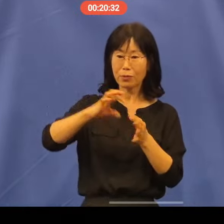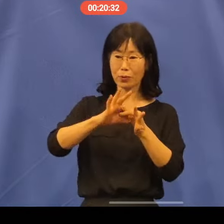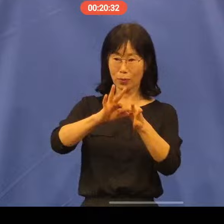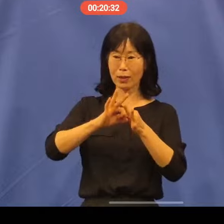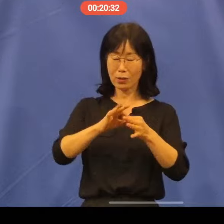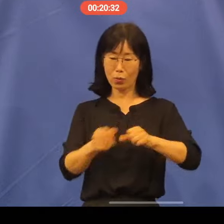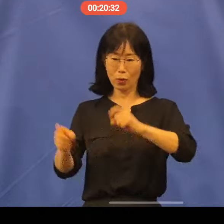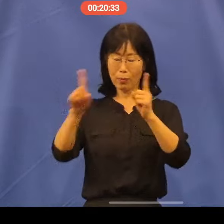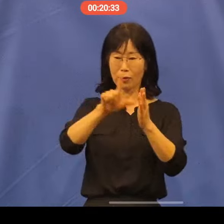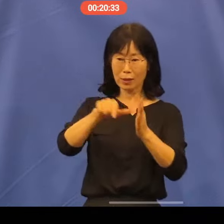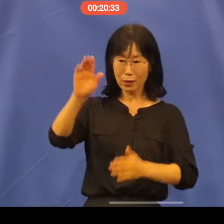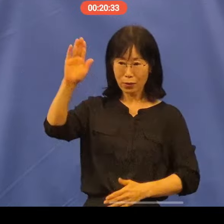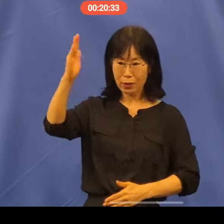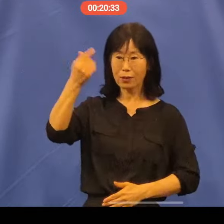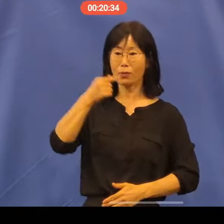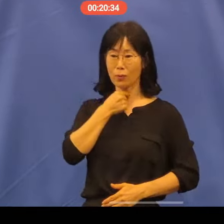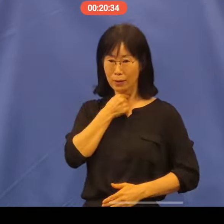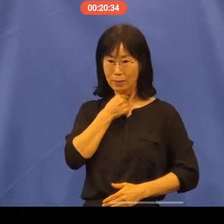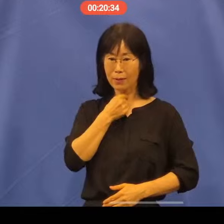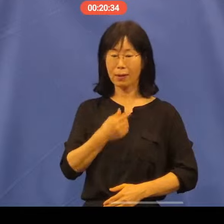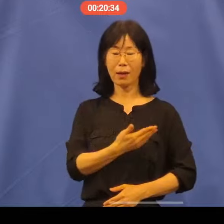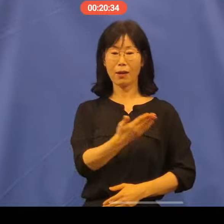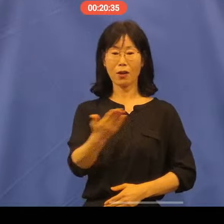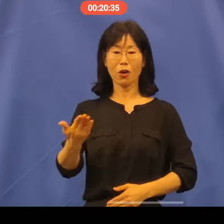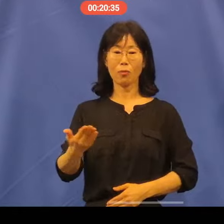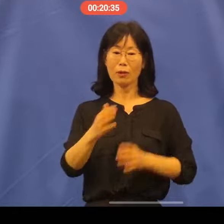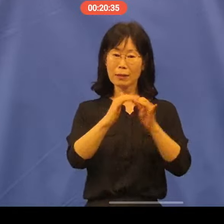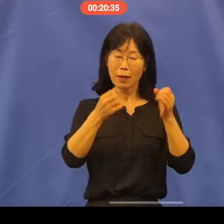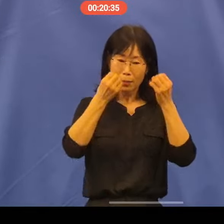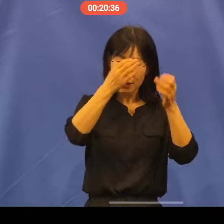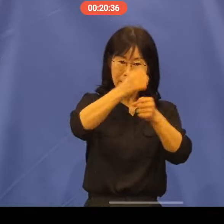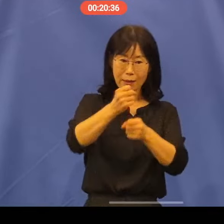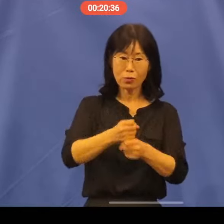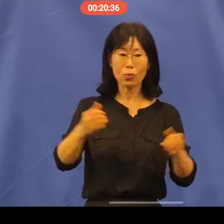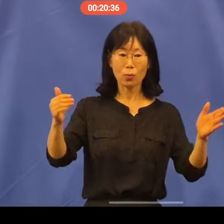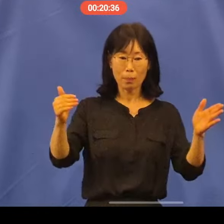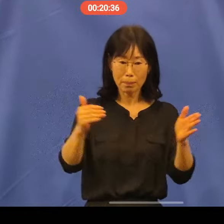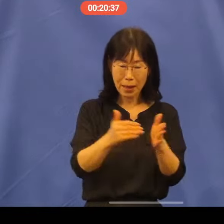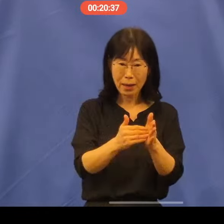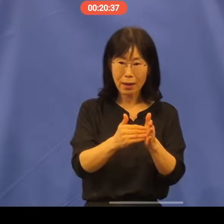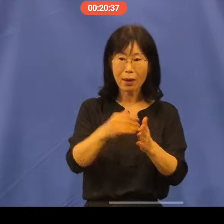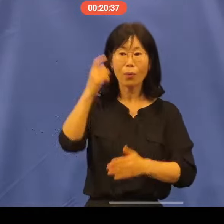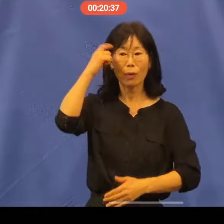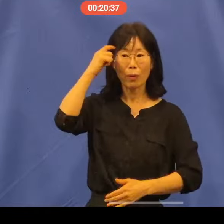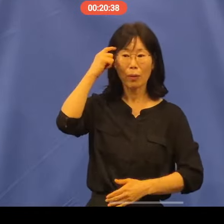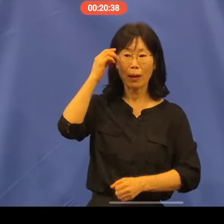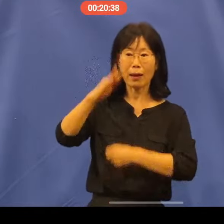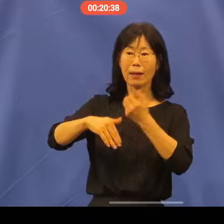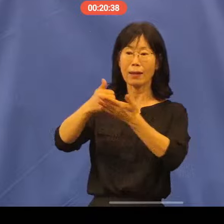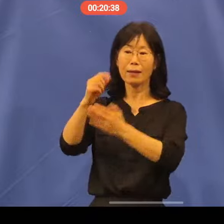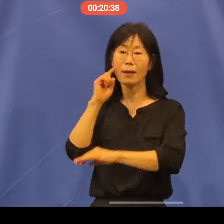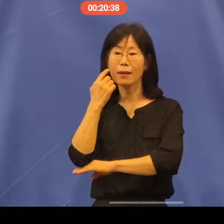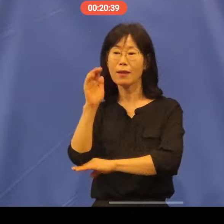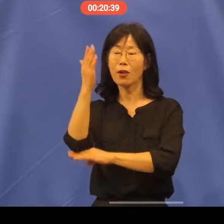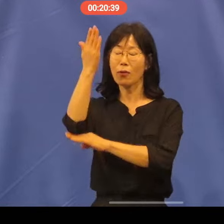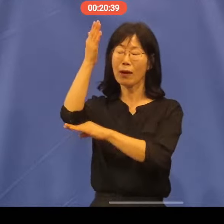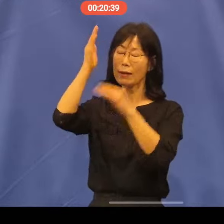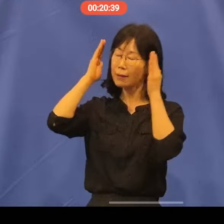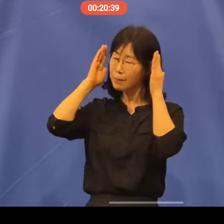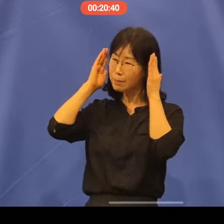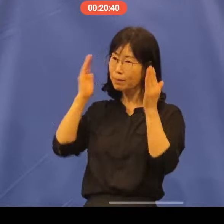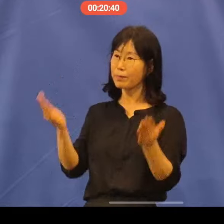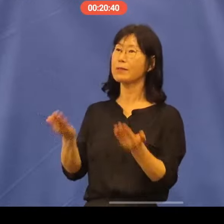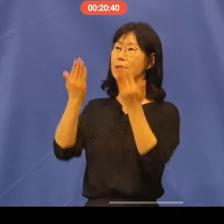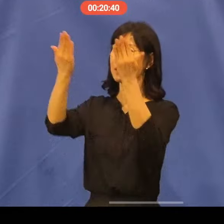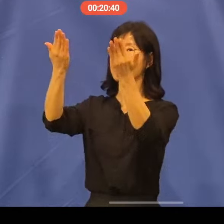이걸 딱 꽂아놔야 돼요. 중심에, 프라이어리티, 우선순위에 꽂아야 되는 거예요. 여러분, 문제를 풀 때, 여러분 답안지에 답을 할 때,